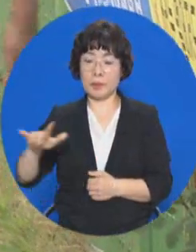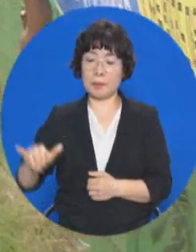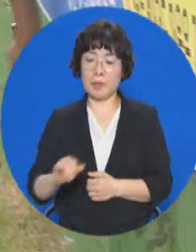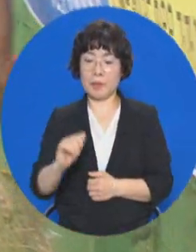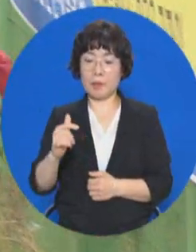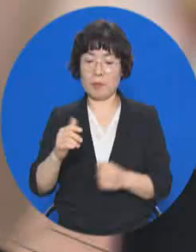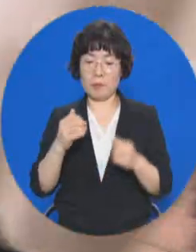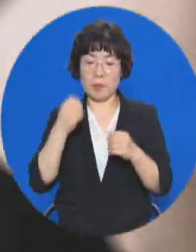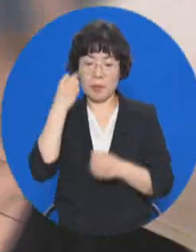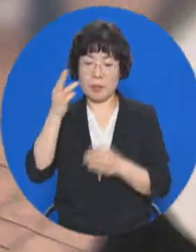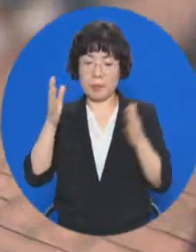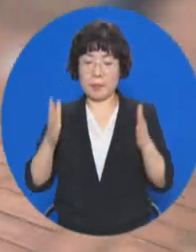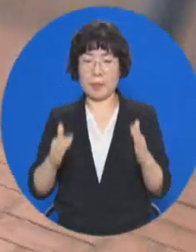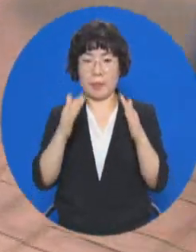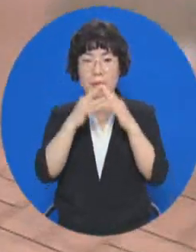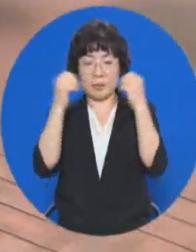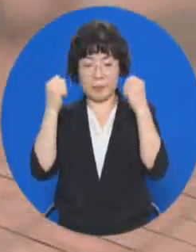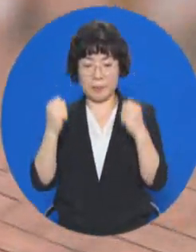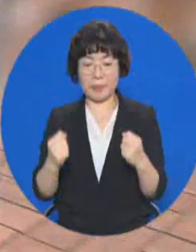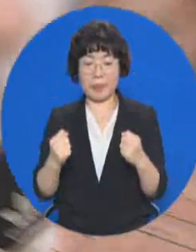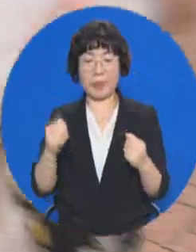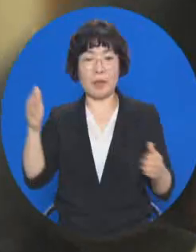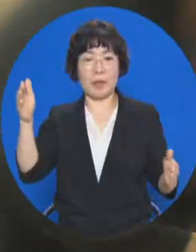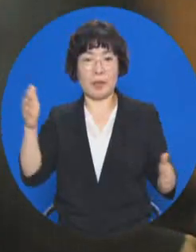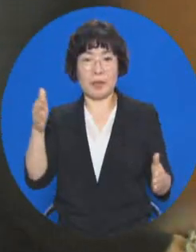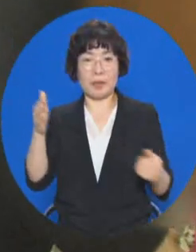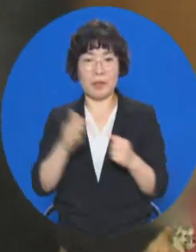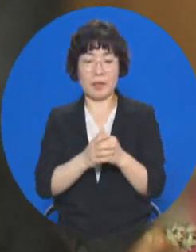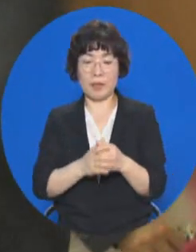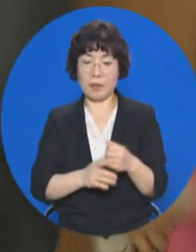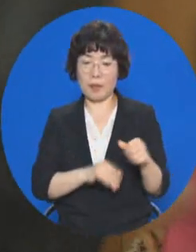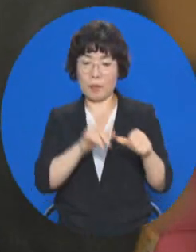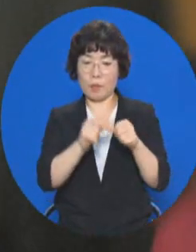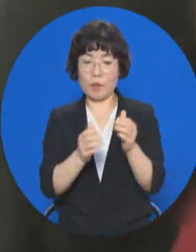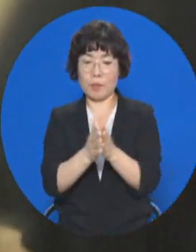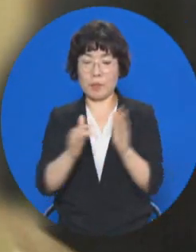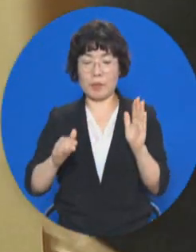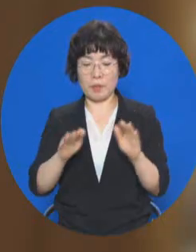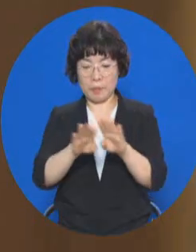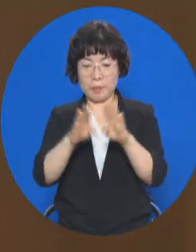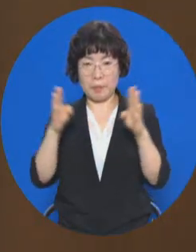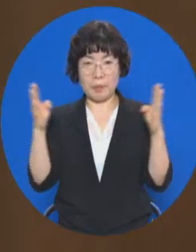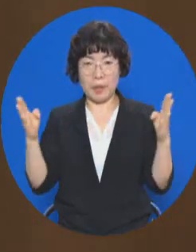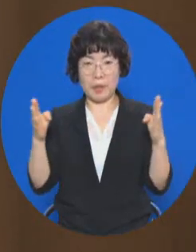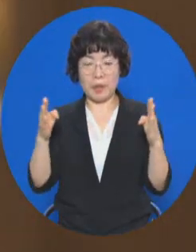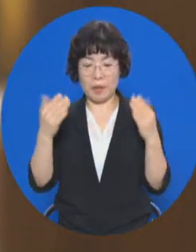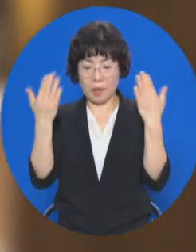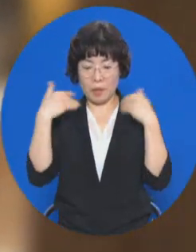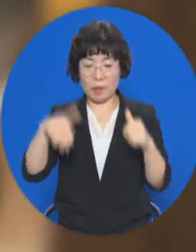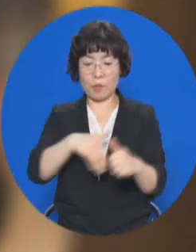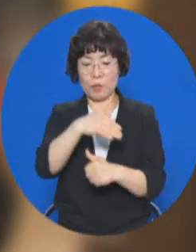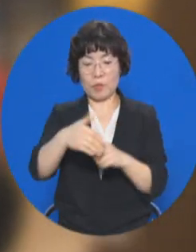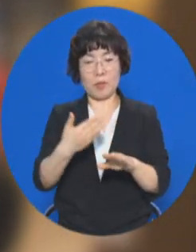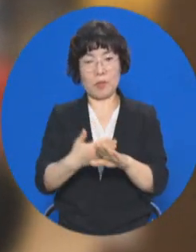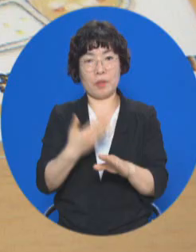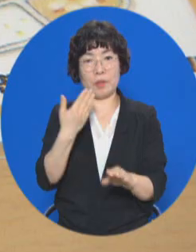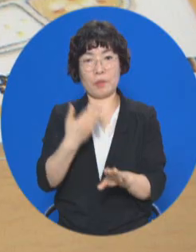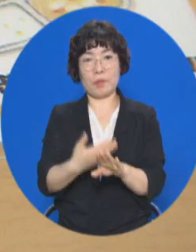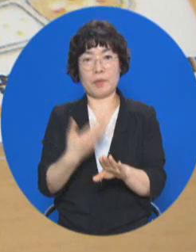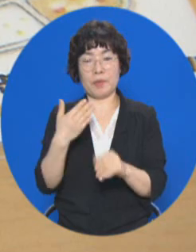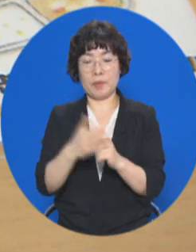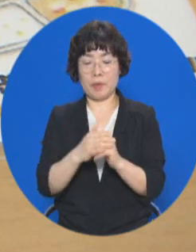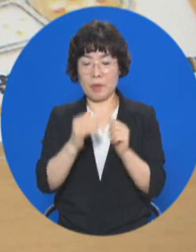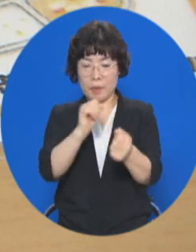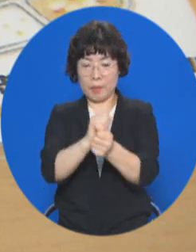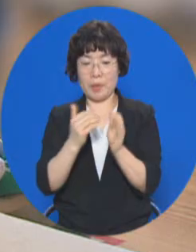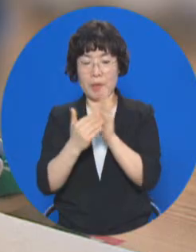코로나19로 세 달 가까이 집에만 있어야 했던 아이들. 지난달부터 단계적 개학을 했지만 학교의 분위기는 예전과 다릅니다. 방역을